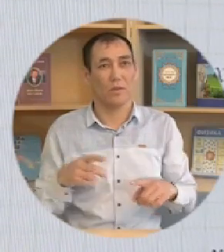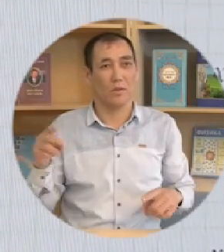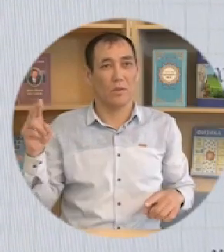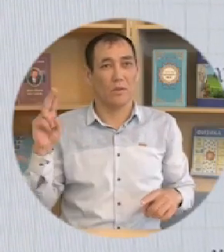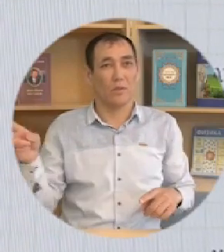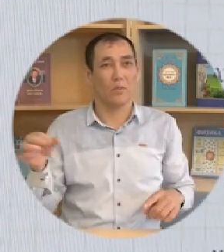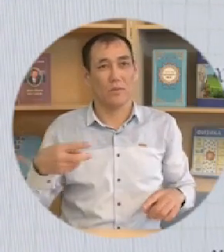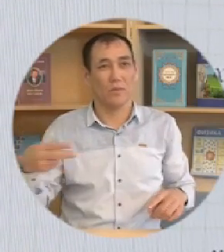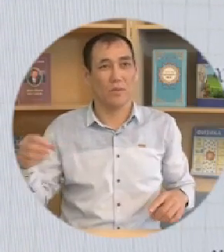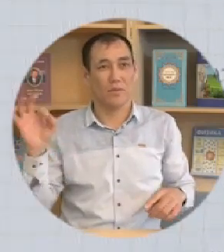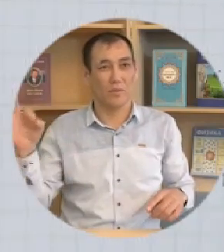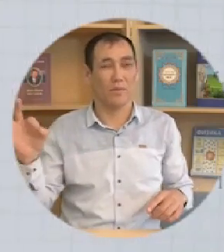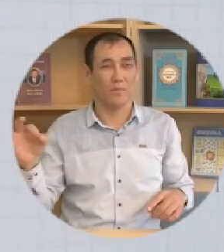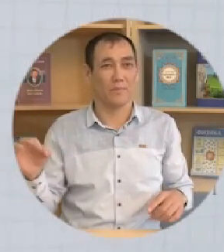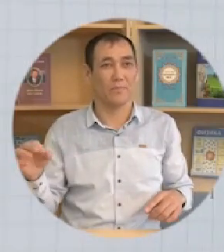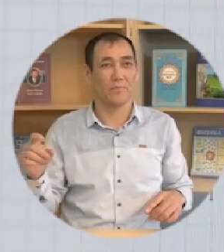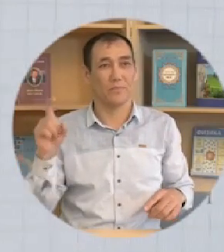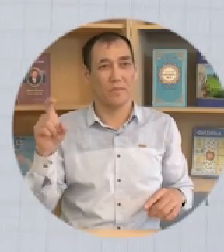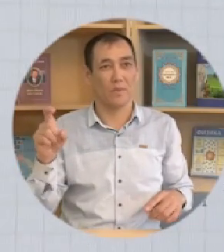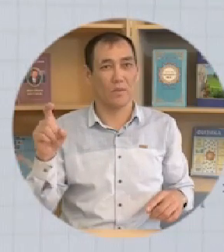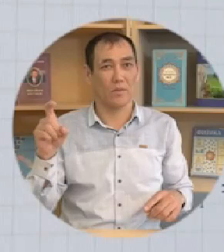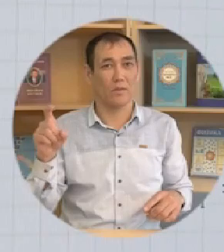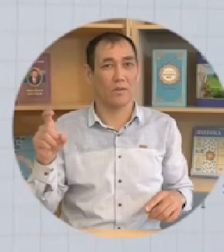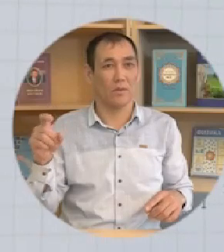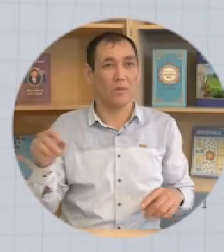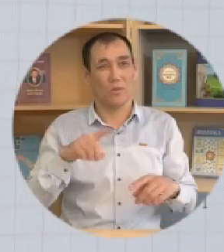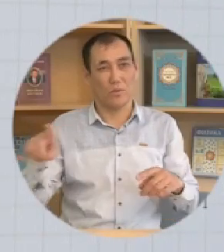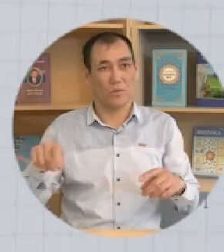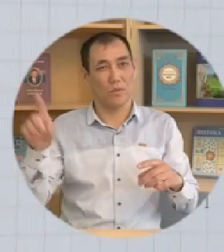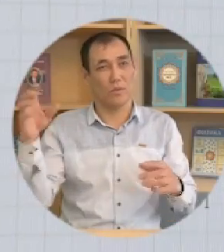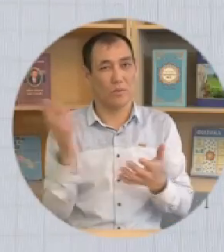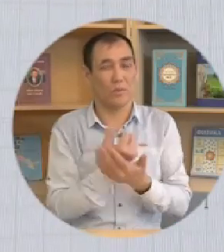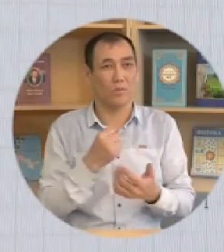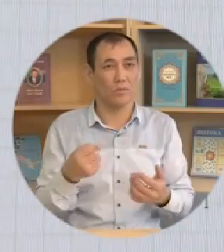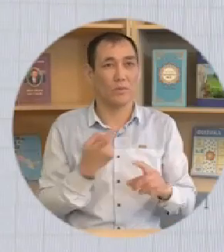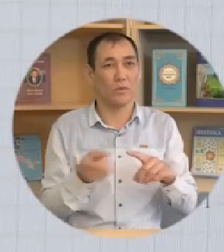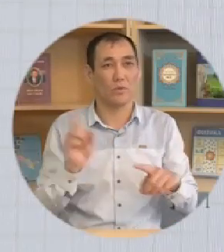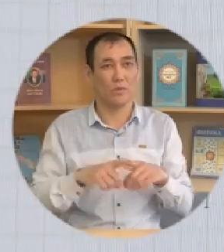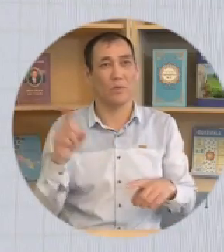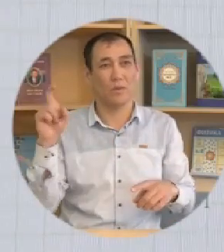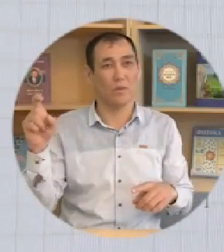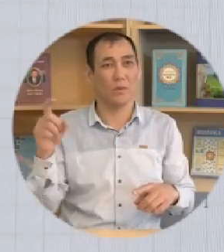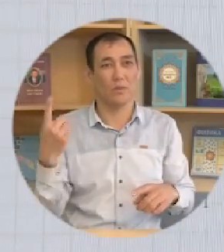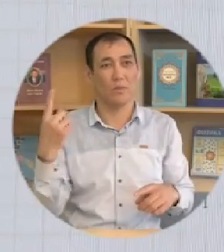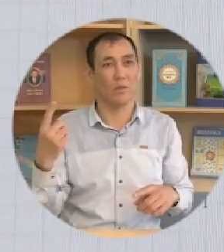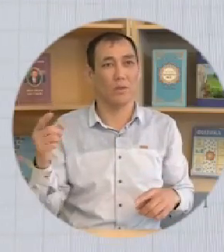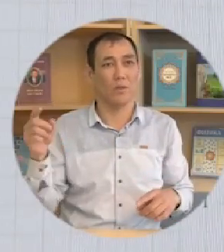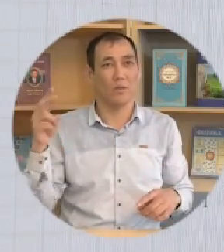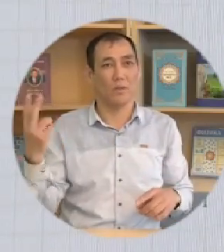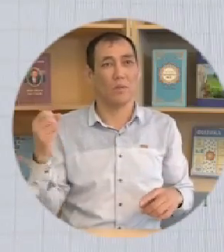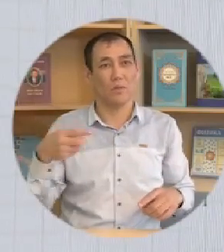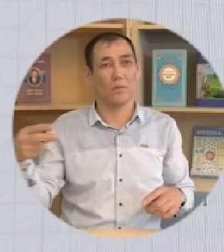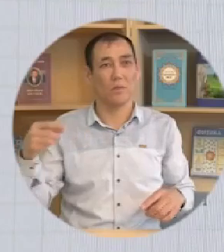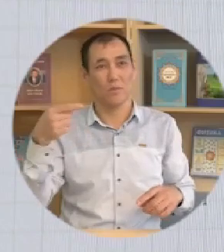тең 0. Бұнда корелерін табуымыз үшін x бірінші, һәм екінші тең, минус